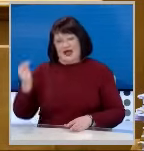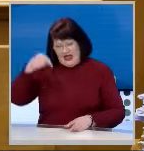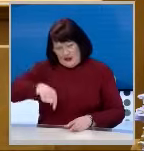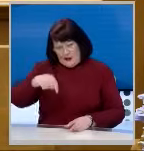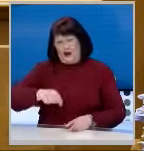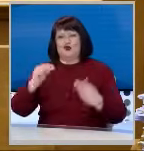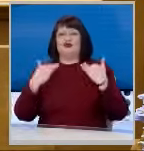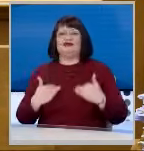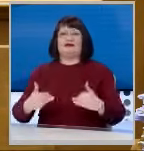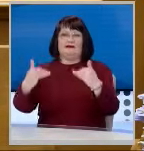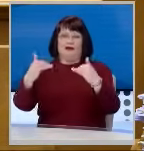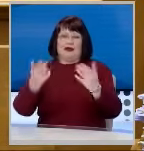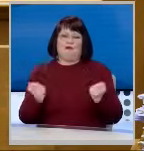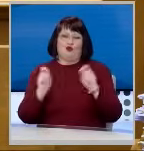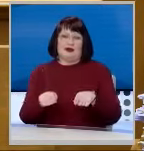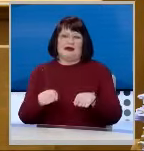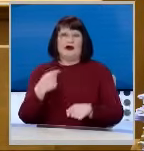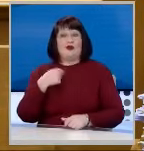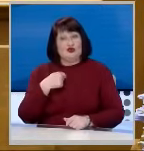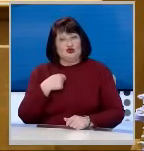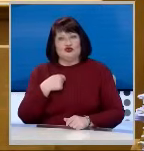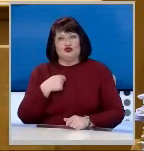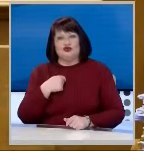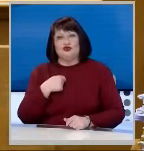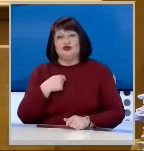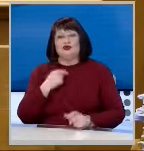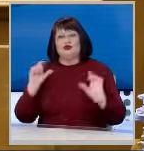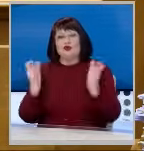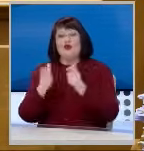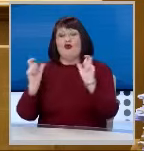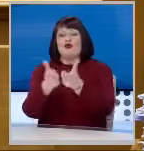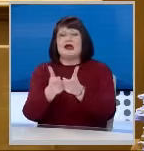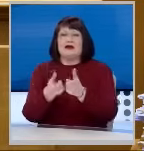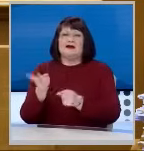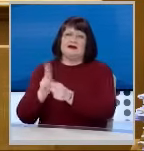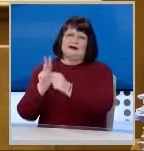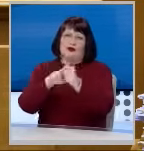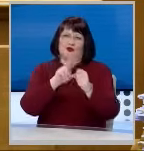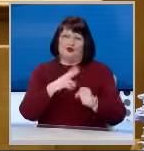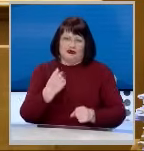μέσα στη βουλή όσο οι οικογένειες των θυμάτων